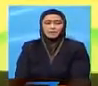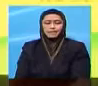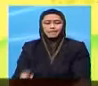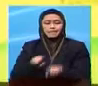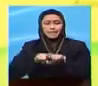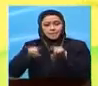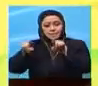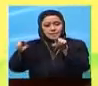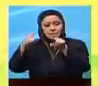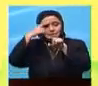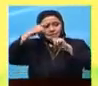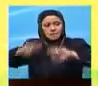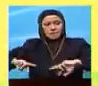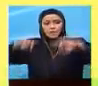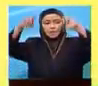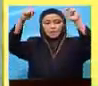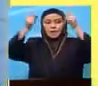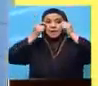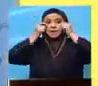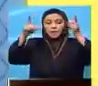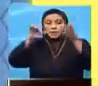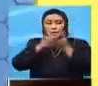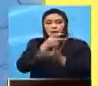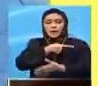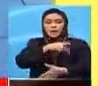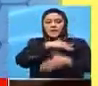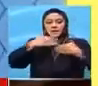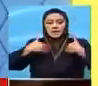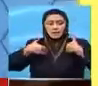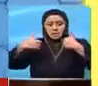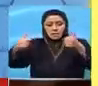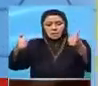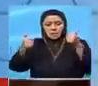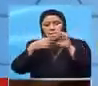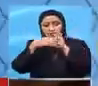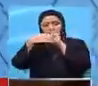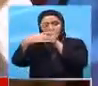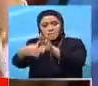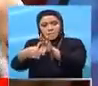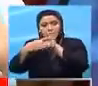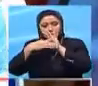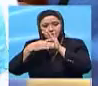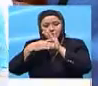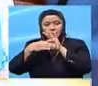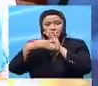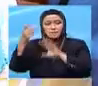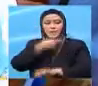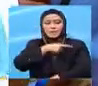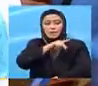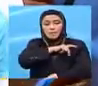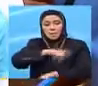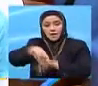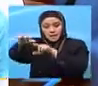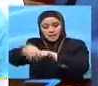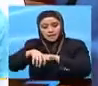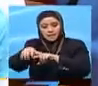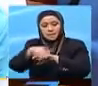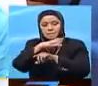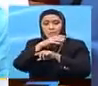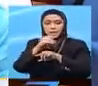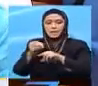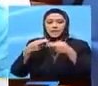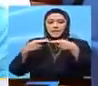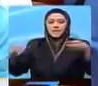Sejajar meningkatkan lagi kesedaran itu, Kementerian Kesihatan dengan kerjasama Kementerian Pertanian dan Industri Asas Tani